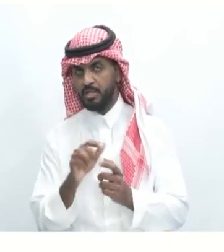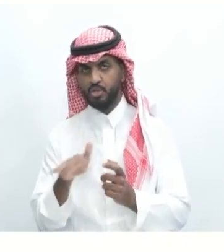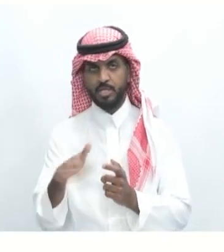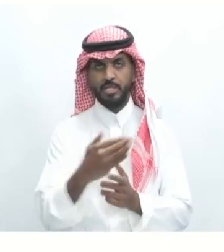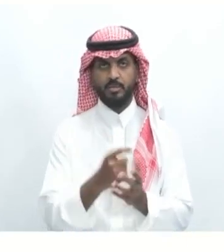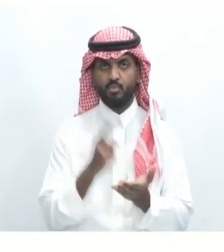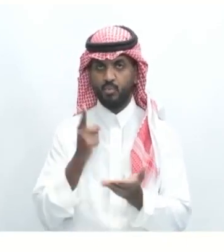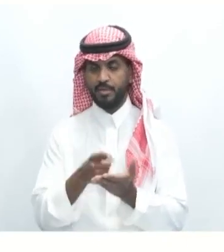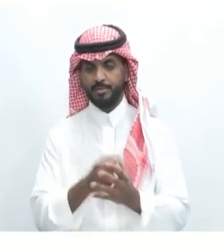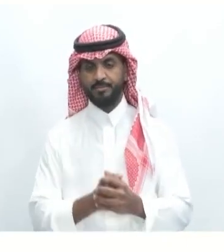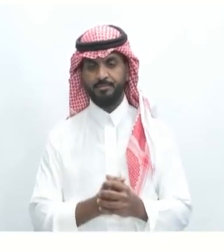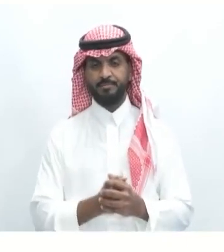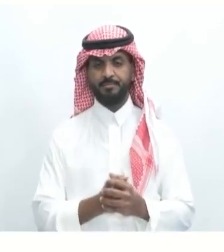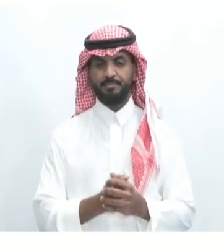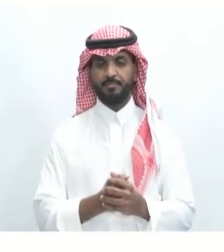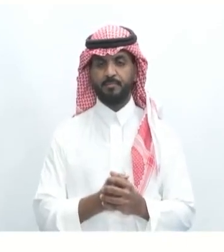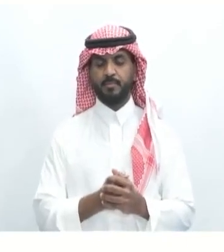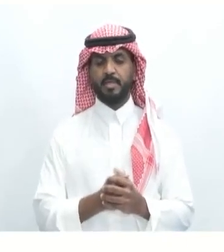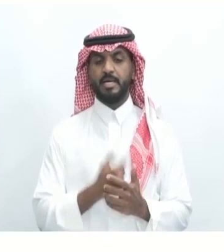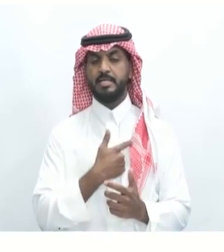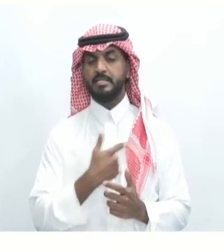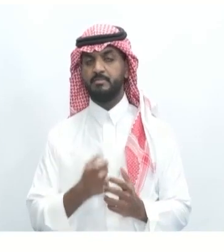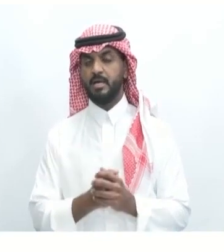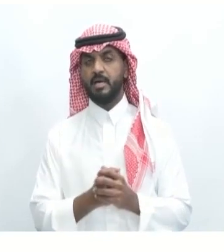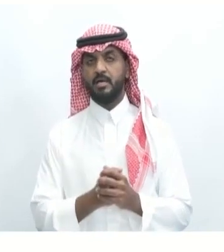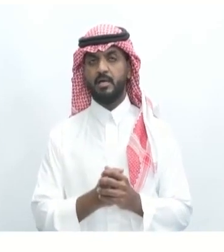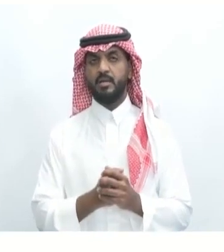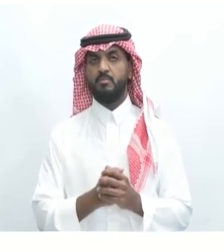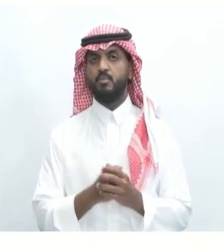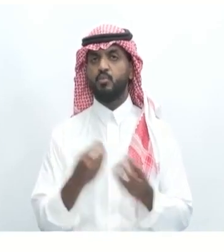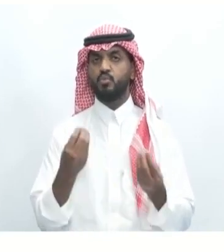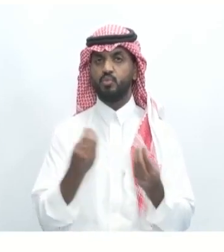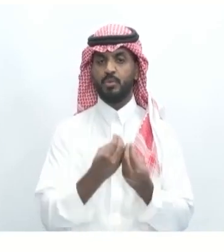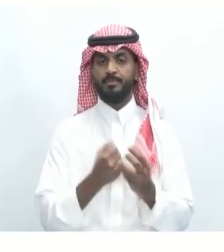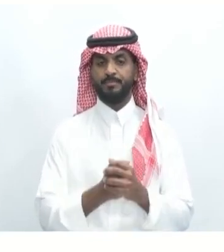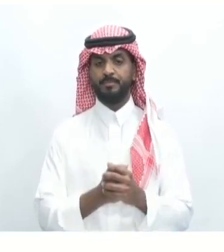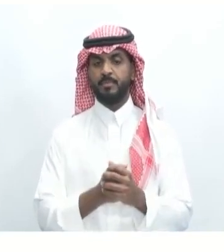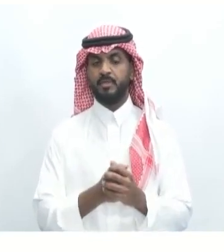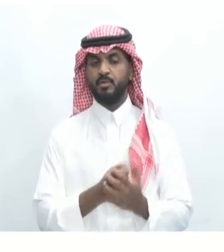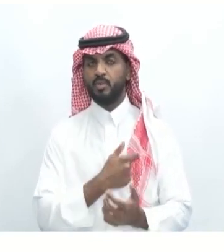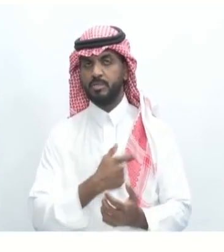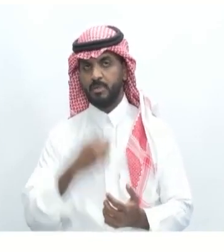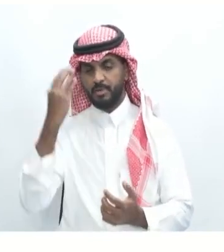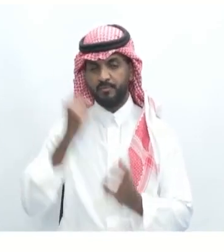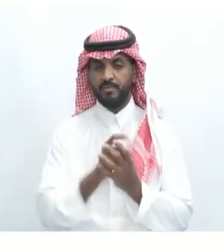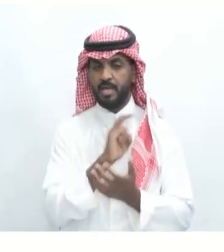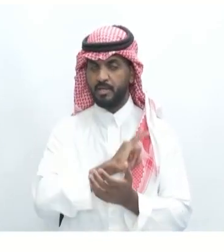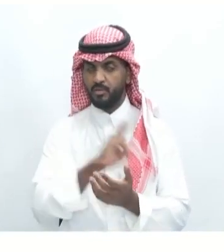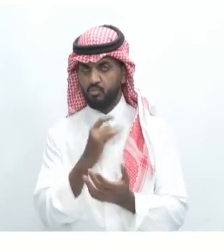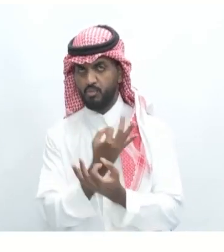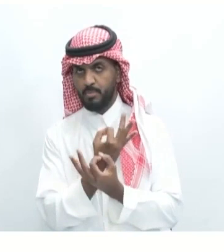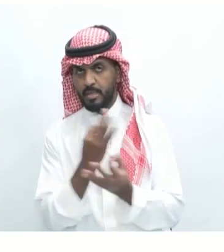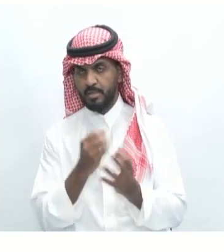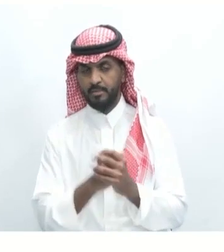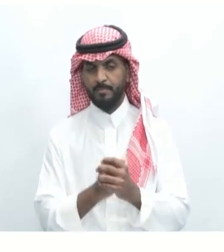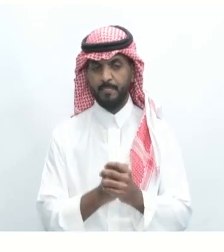الى شيء معين الاسماء الموصوله اسماء معارب لا يتم